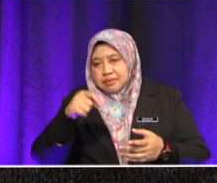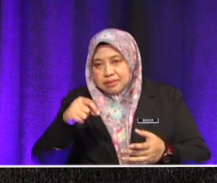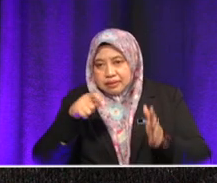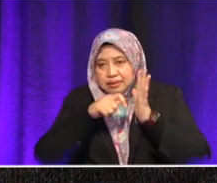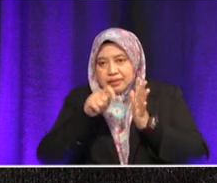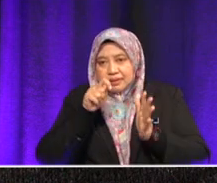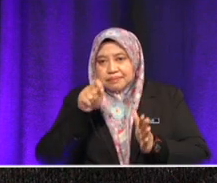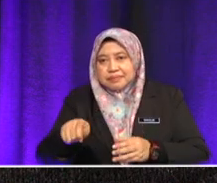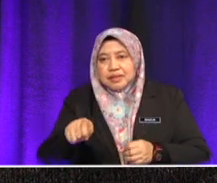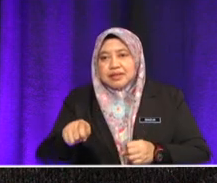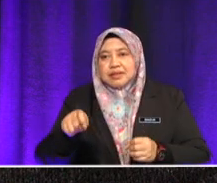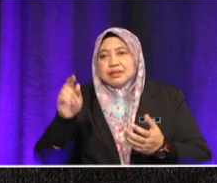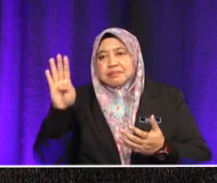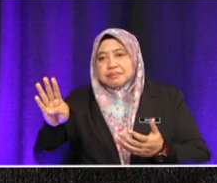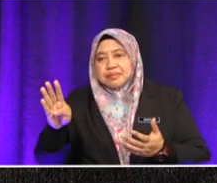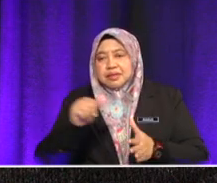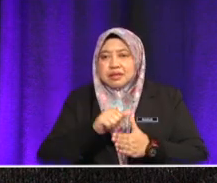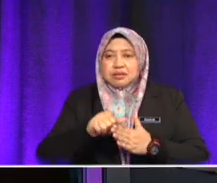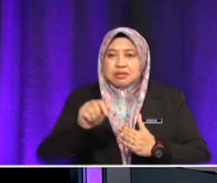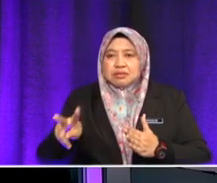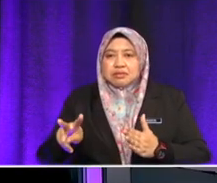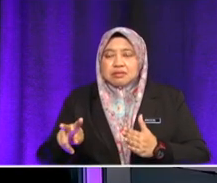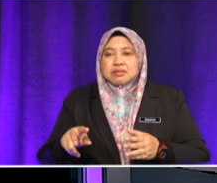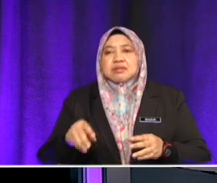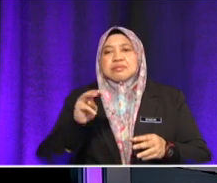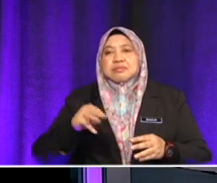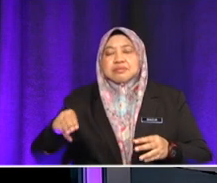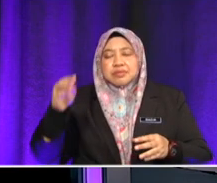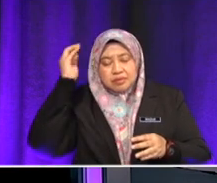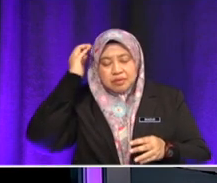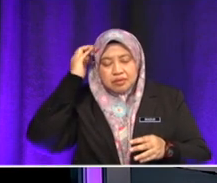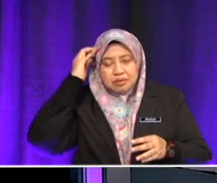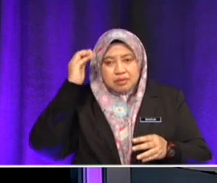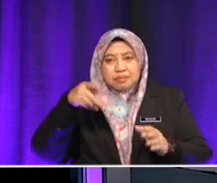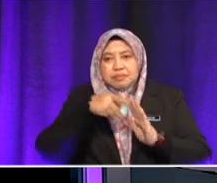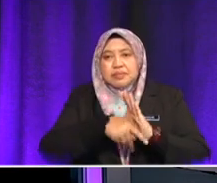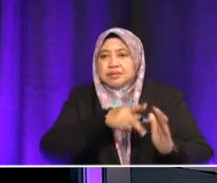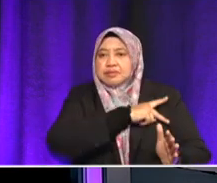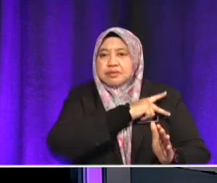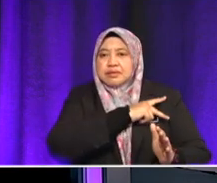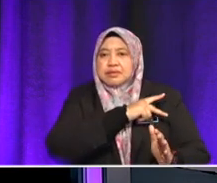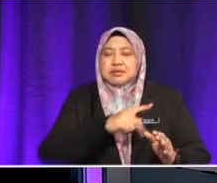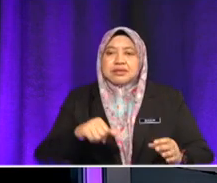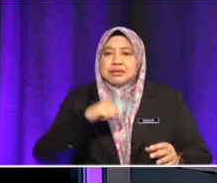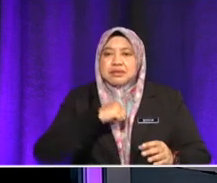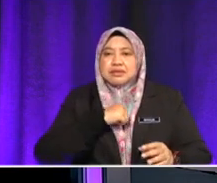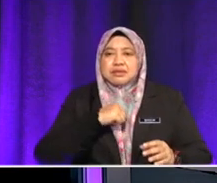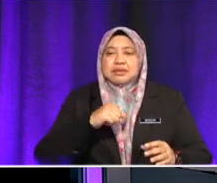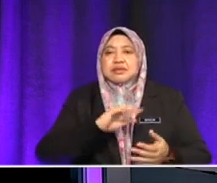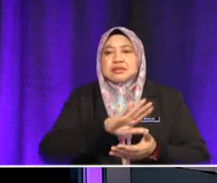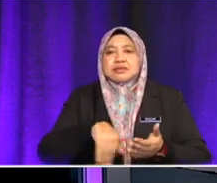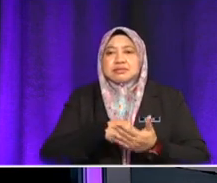jadi murid akan tahu tahap penguasaan mereka sendiri dan ini semua ini boleh dijadikan